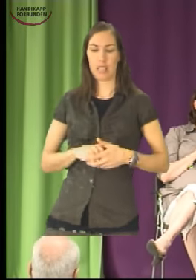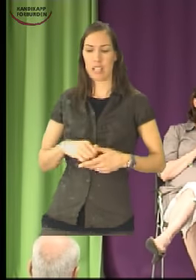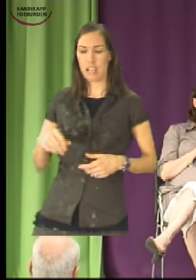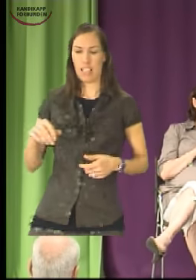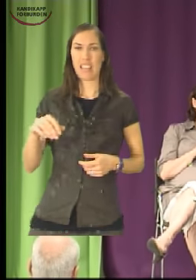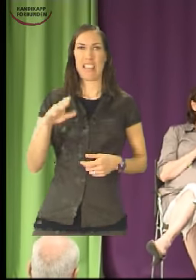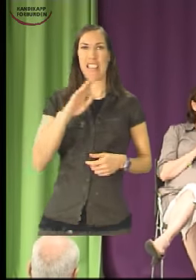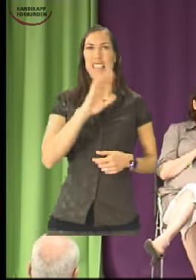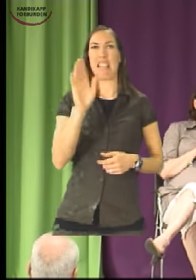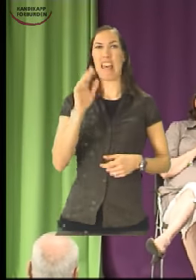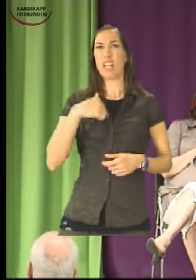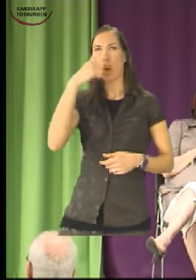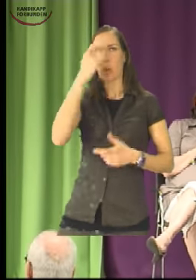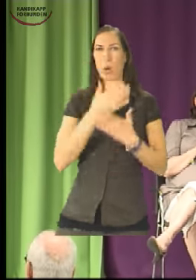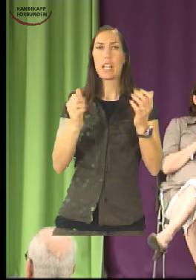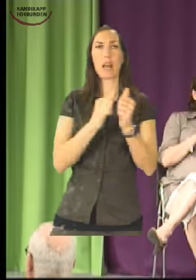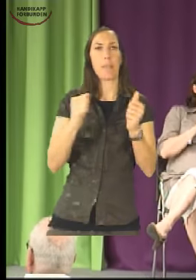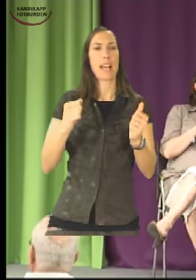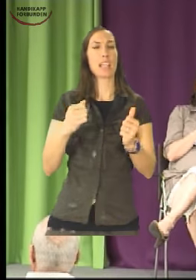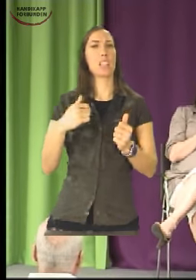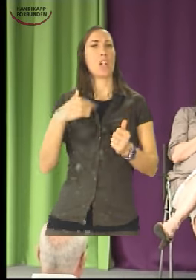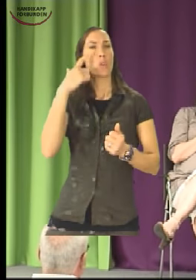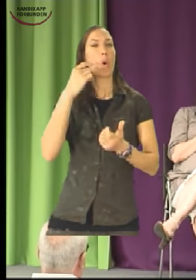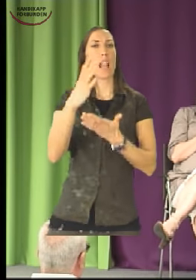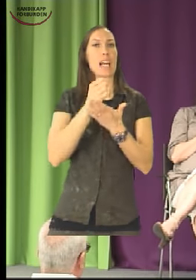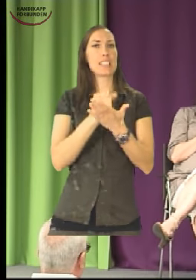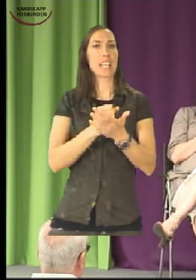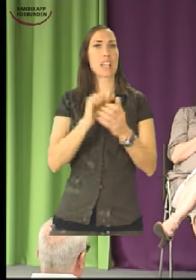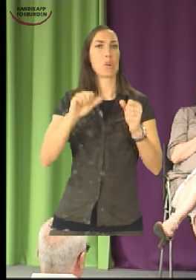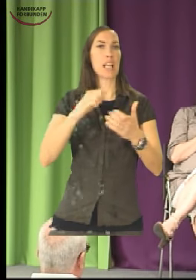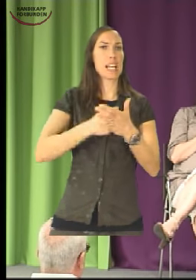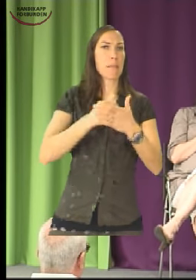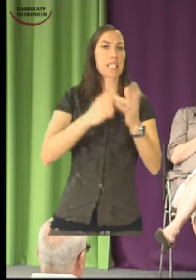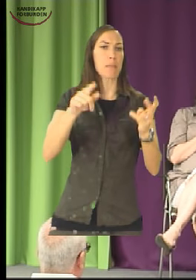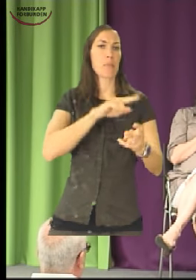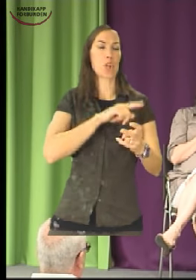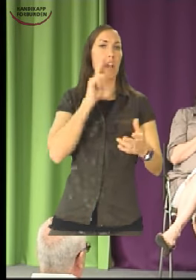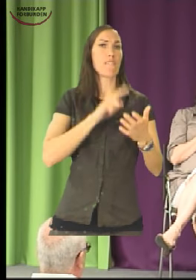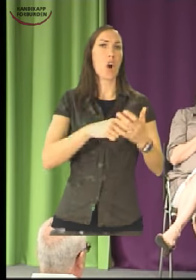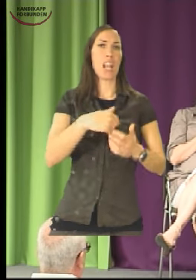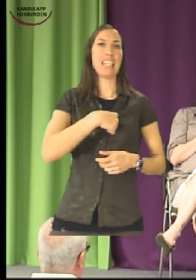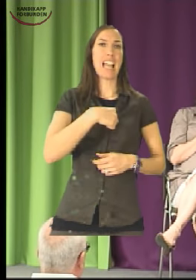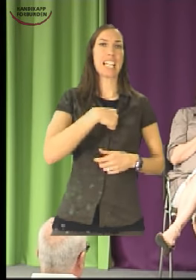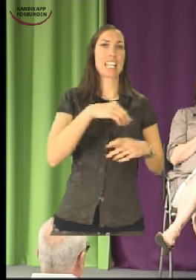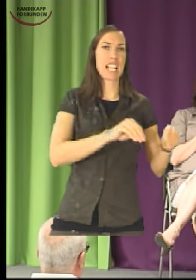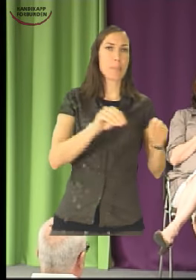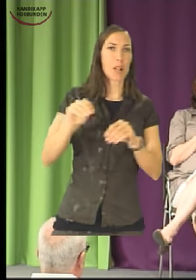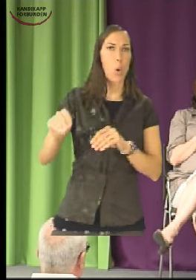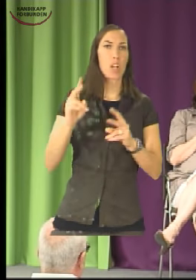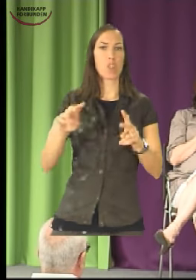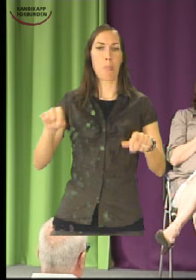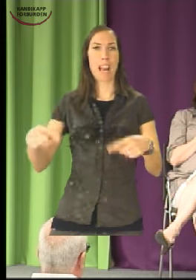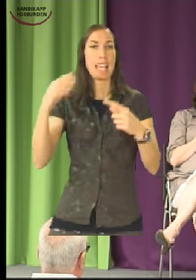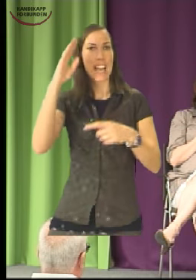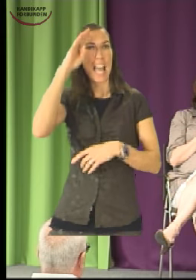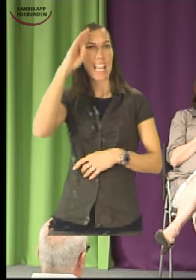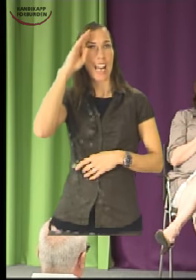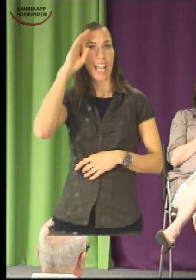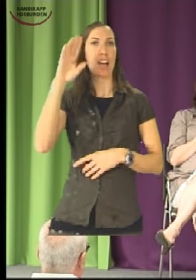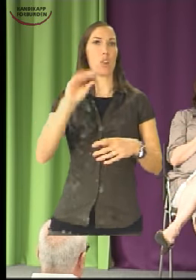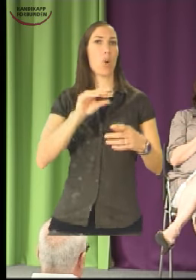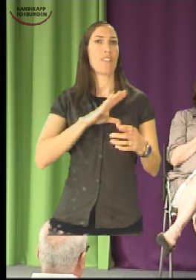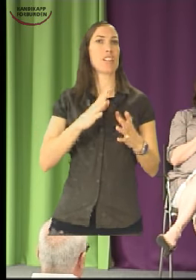mycket för allergologi som hjärttransplantationer exempelvis. För där ser man att då finns det lätt med tryck i frågan.